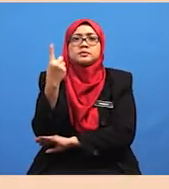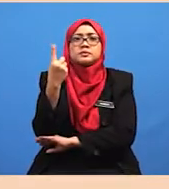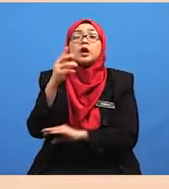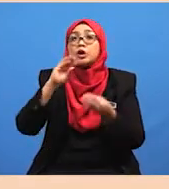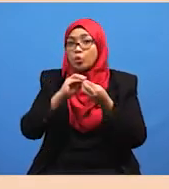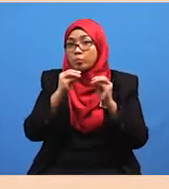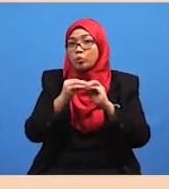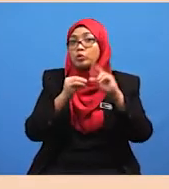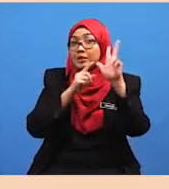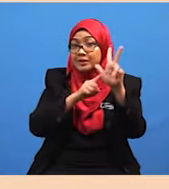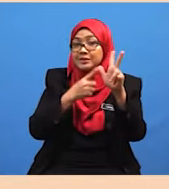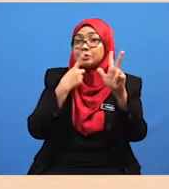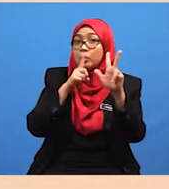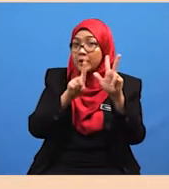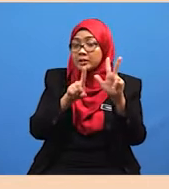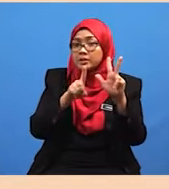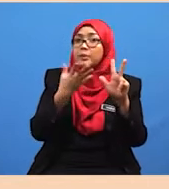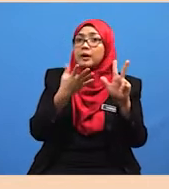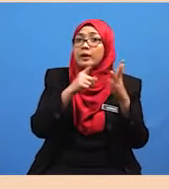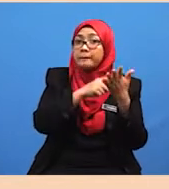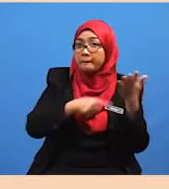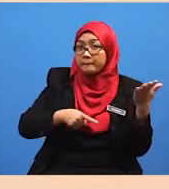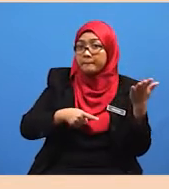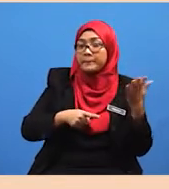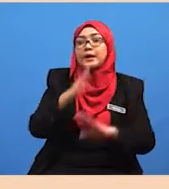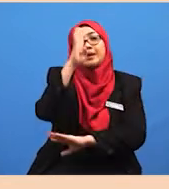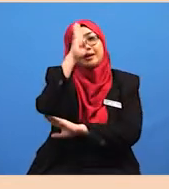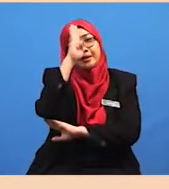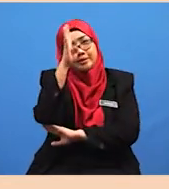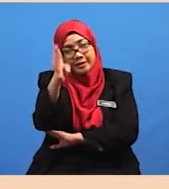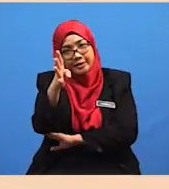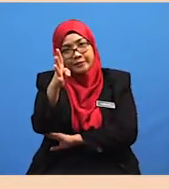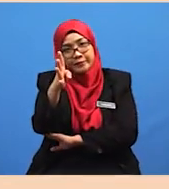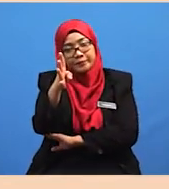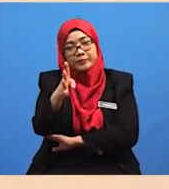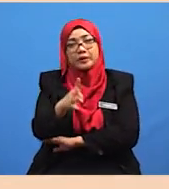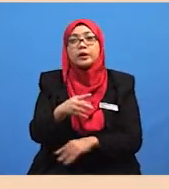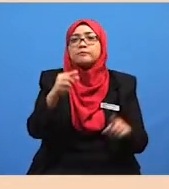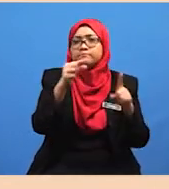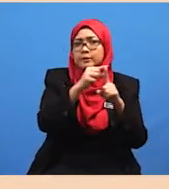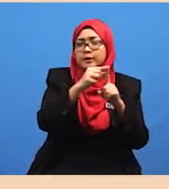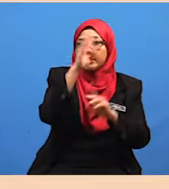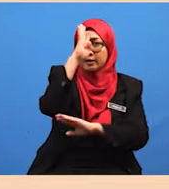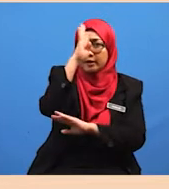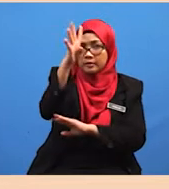kritik ini merupakan fakta ketiga